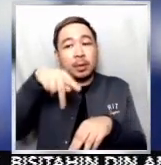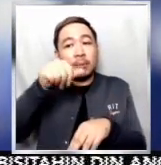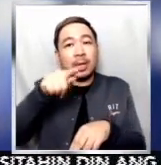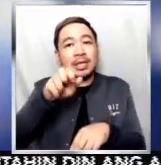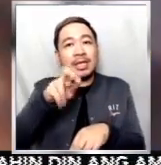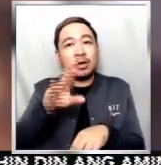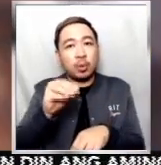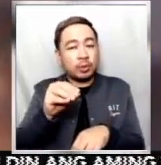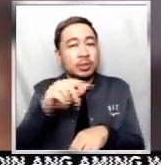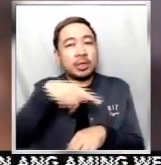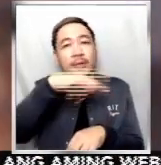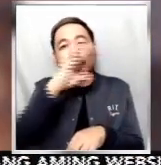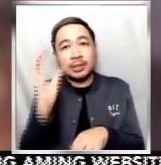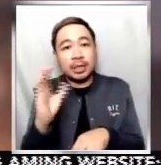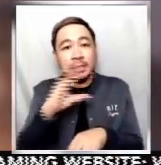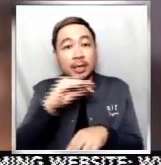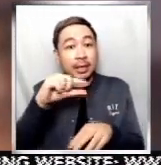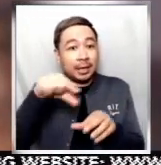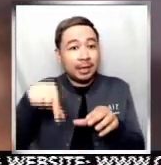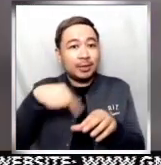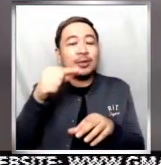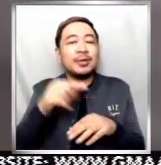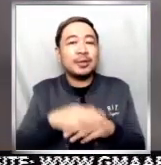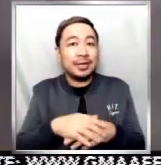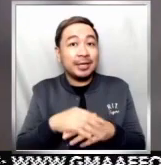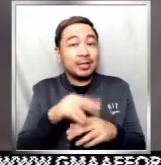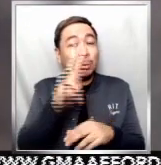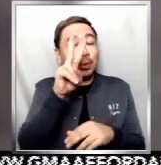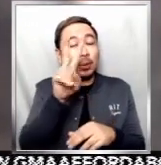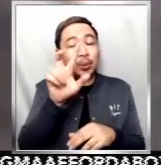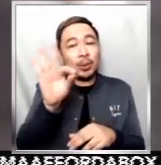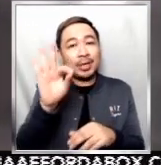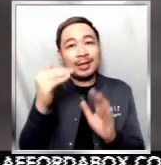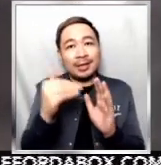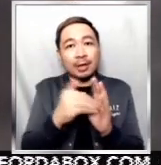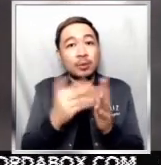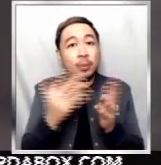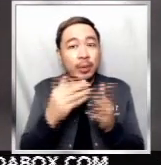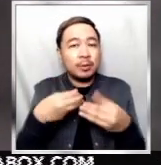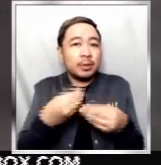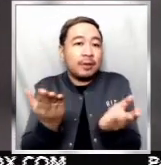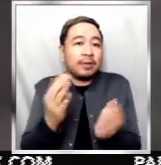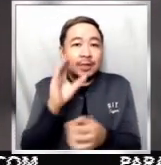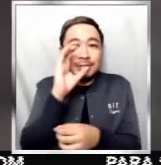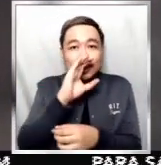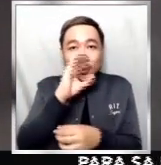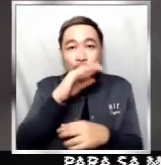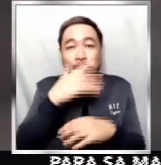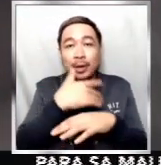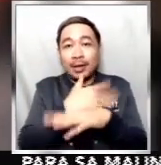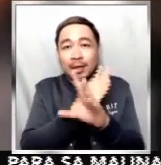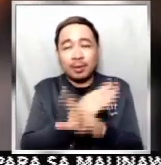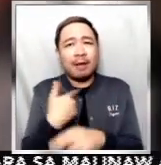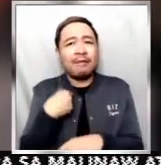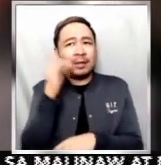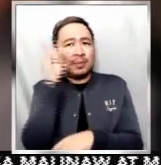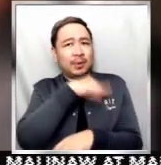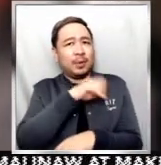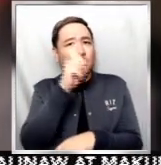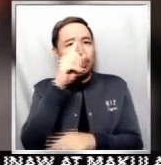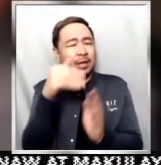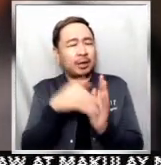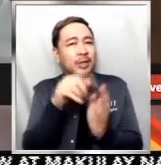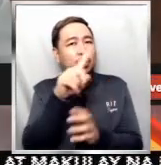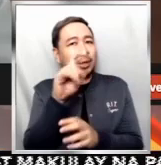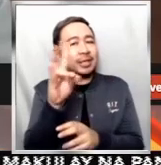Quirino Province. Tig 29,250 doses ang Cebu City at Davao City. May matitira pang 1,170 doses